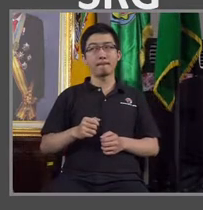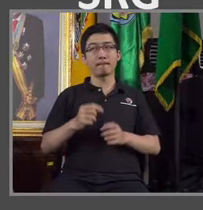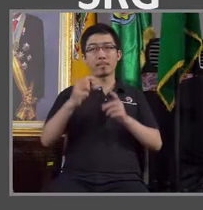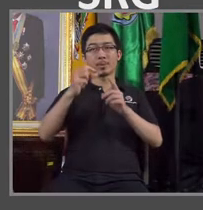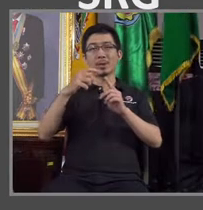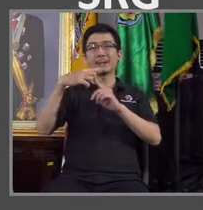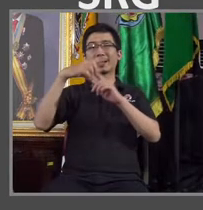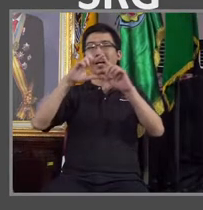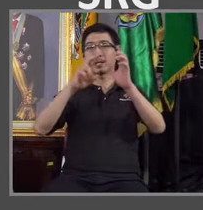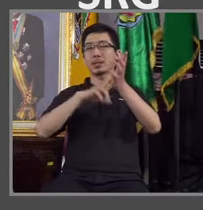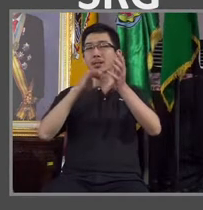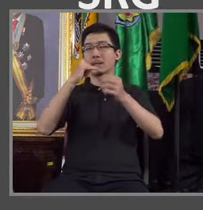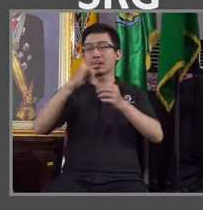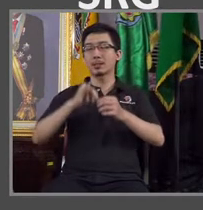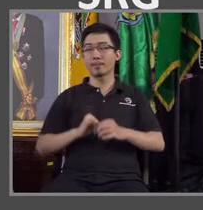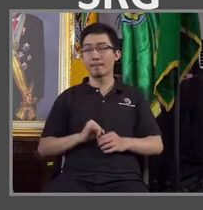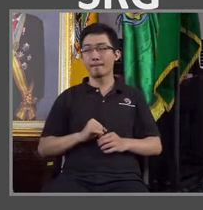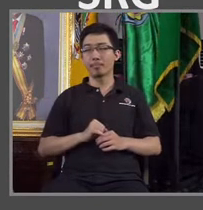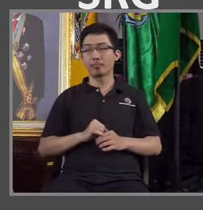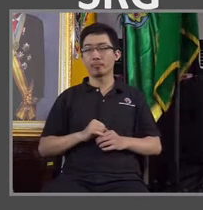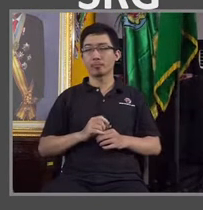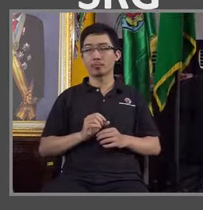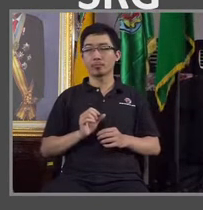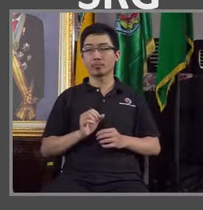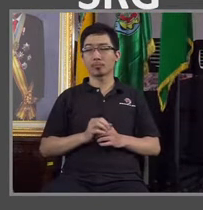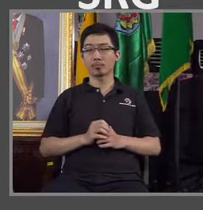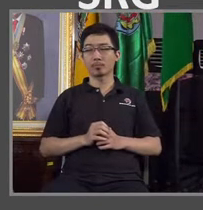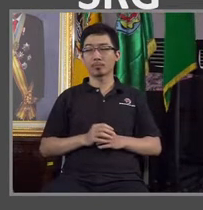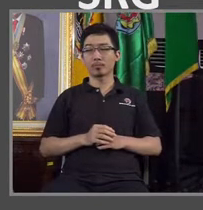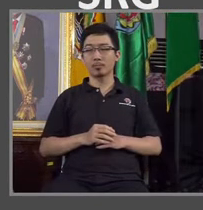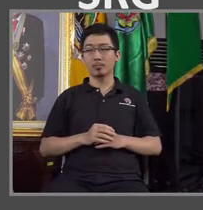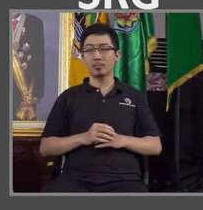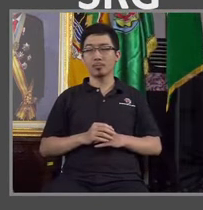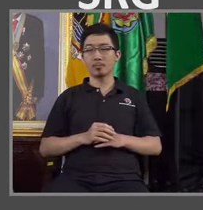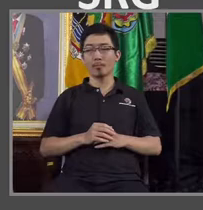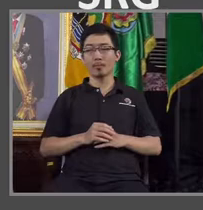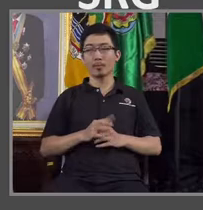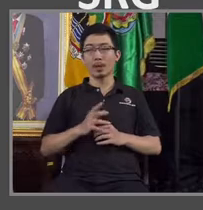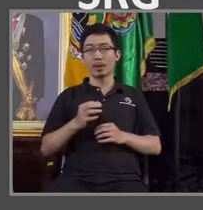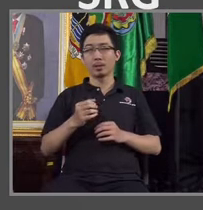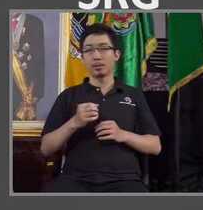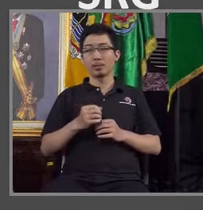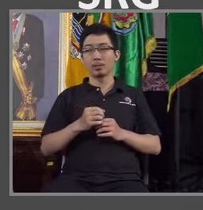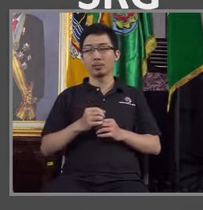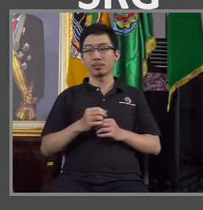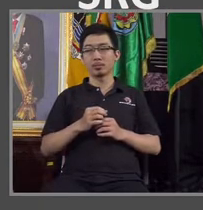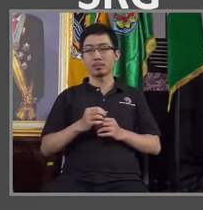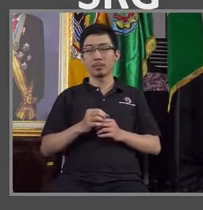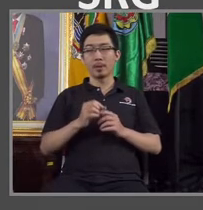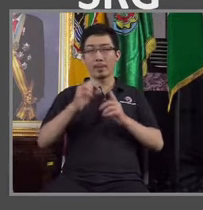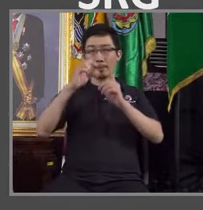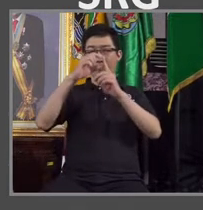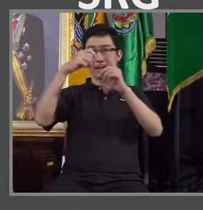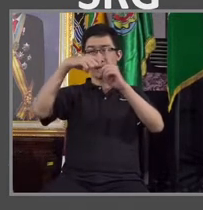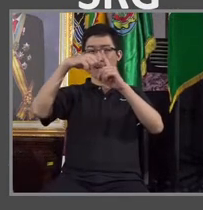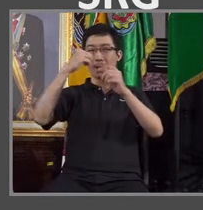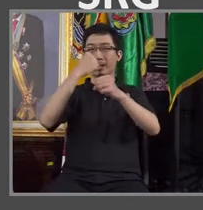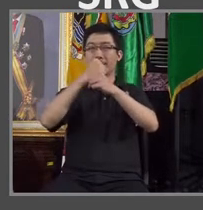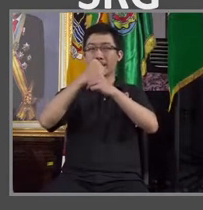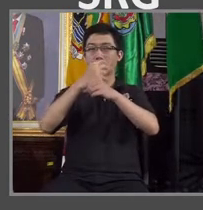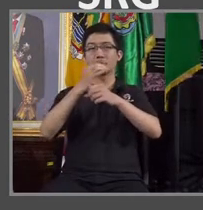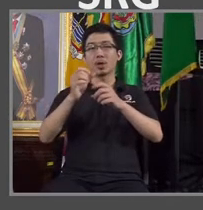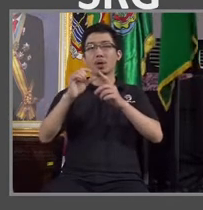kedelai Grobogan yaitu rkg sebagai pusat pelayanan kedelai lokal terpadu hulu